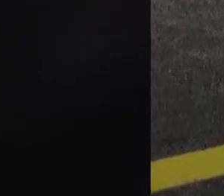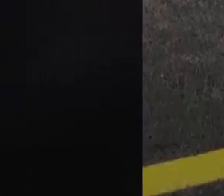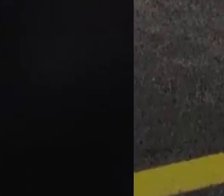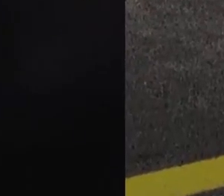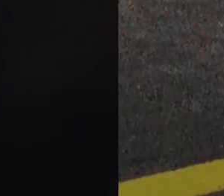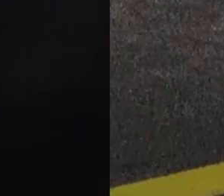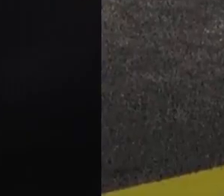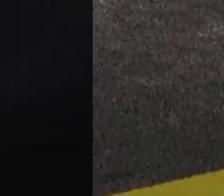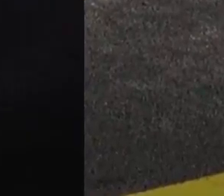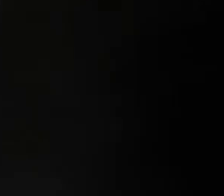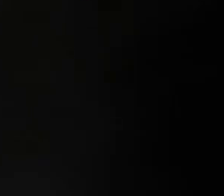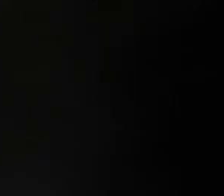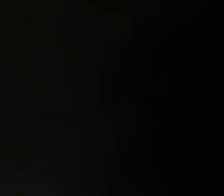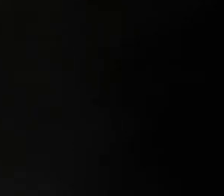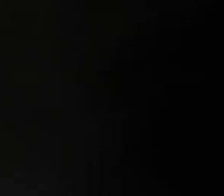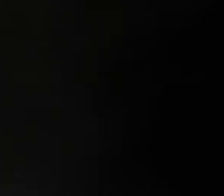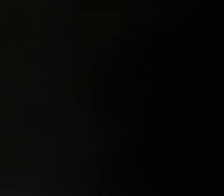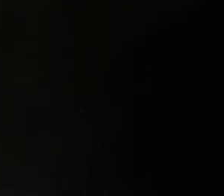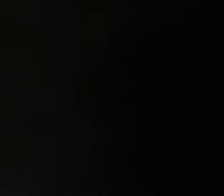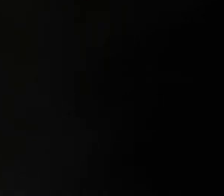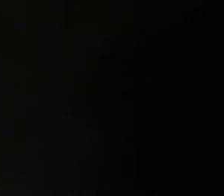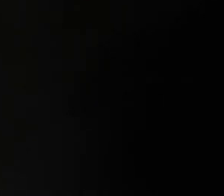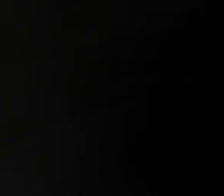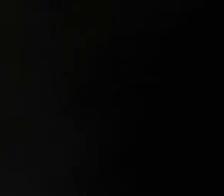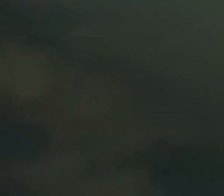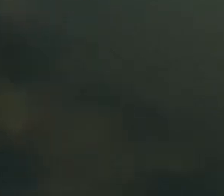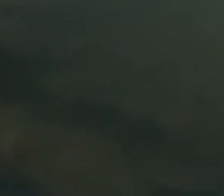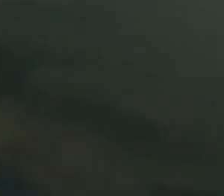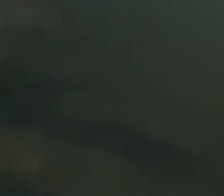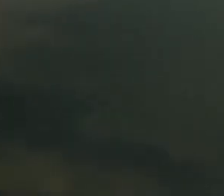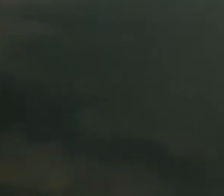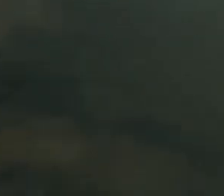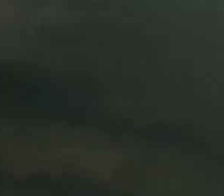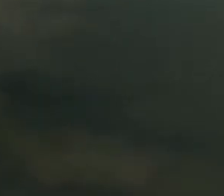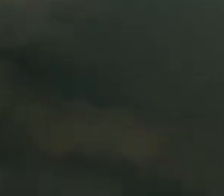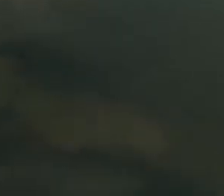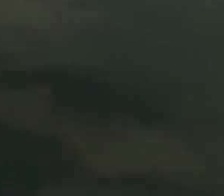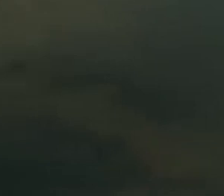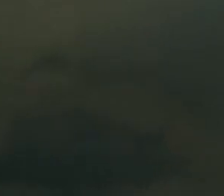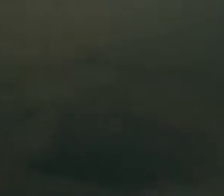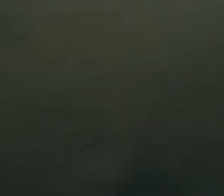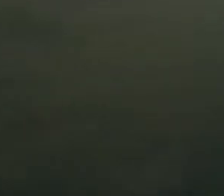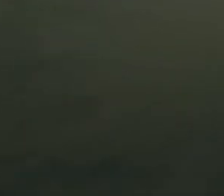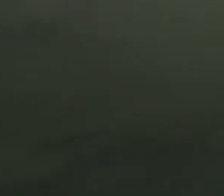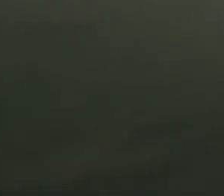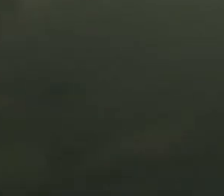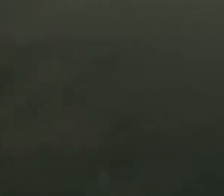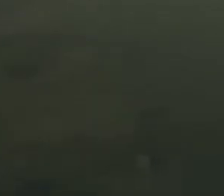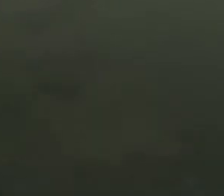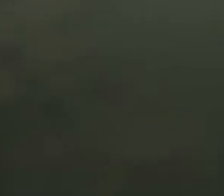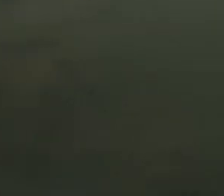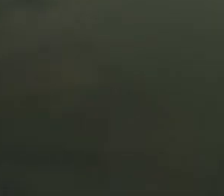שנתיים וחצי לאחר שהרב מיקי מרק נרצח בפיגוע, בנו הבכור שלומי נהרג בתאונת דרכים. כאח